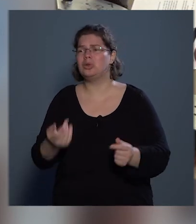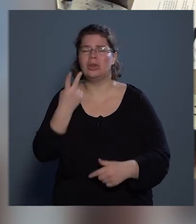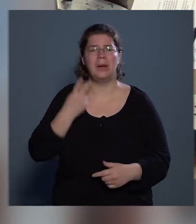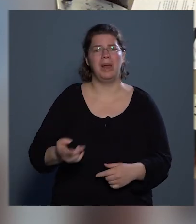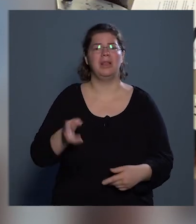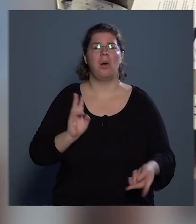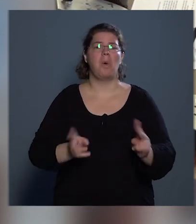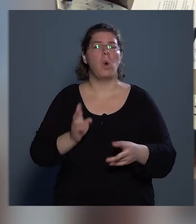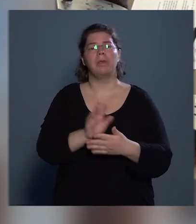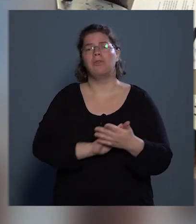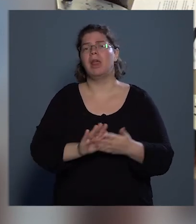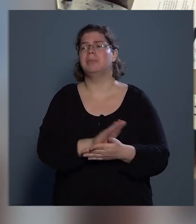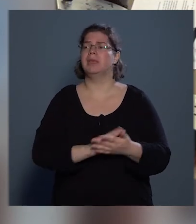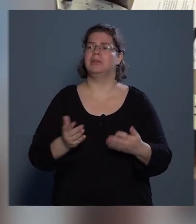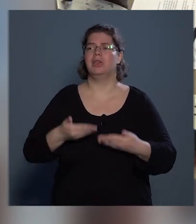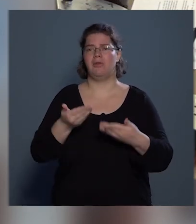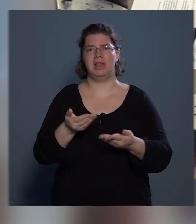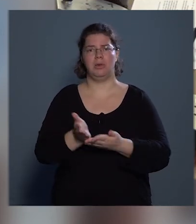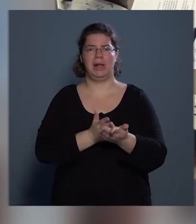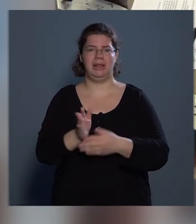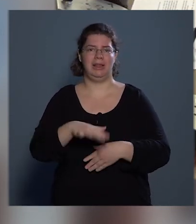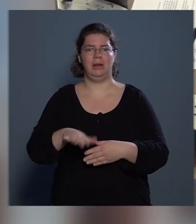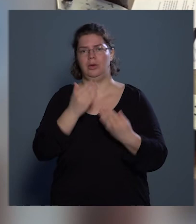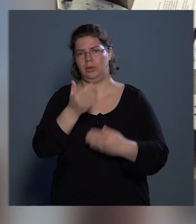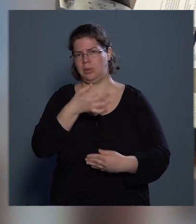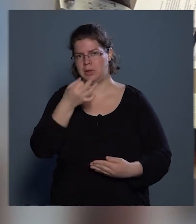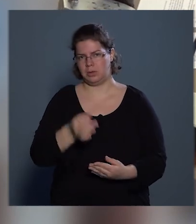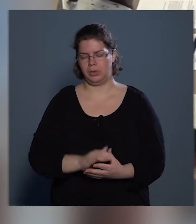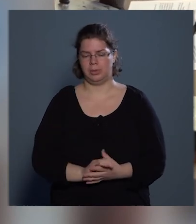valamilyen javát szolgálna a kerületnek. Köszönöm a szót.